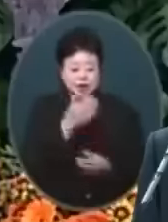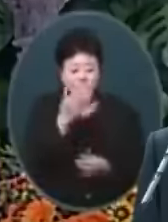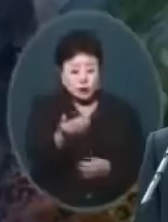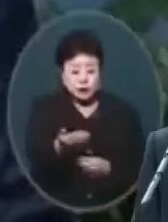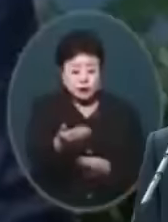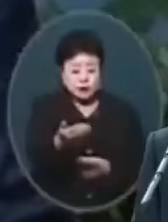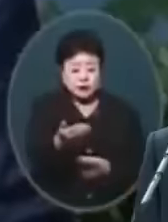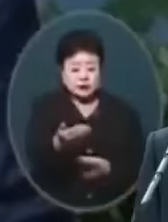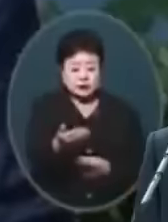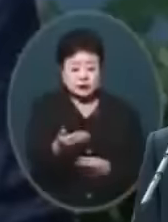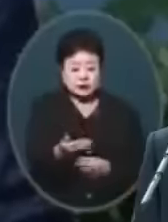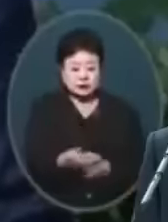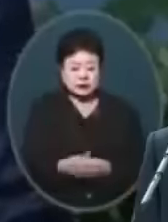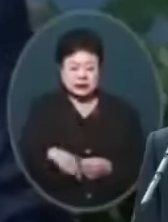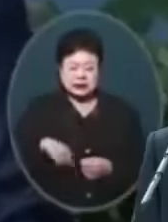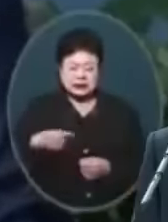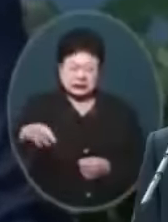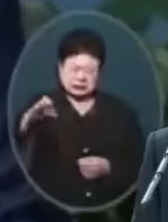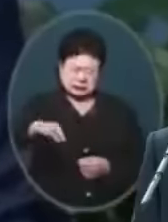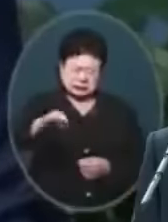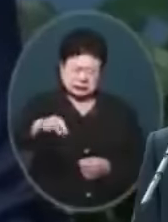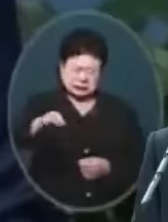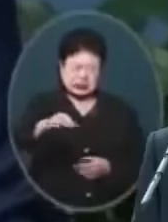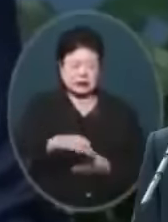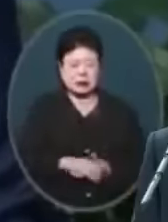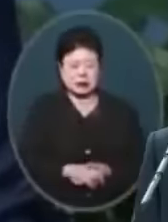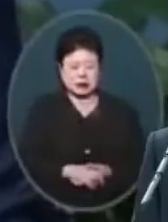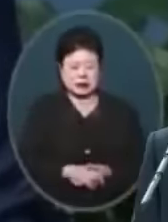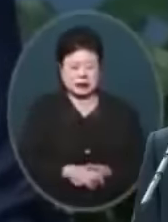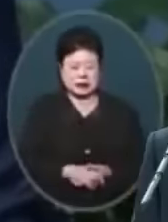여러분은 별 볼일 없고